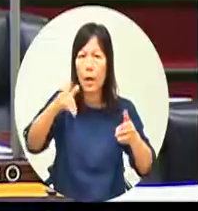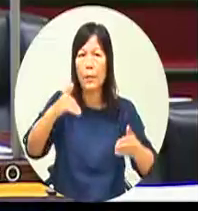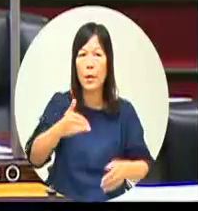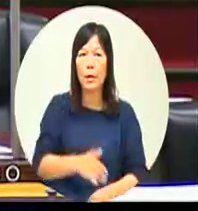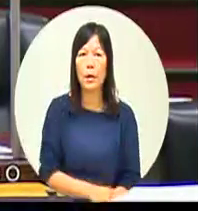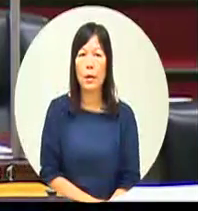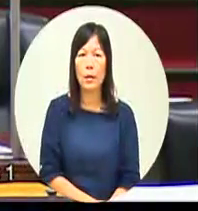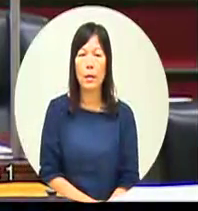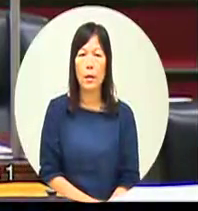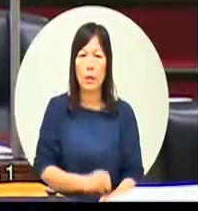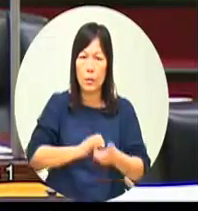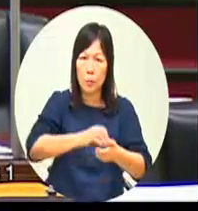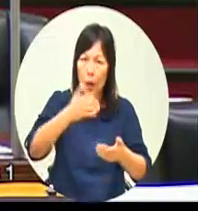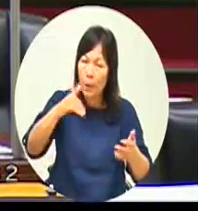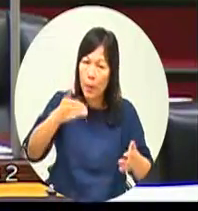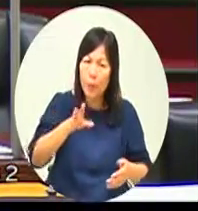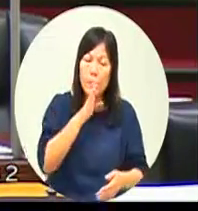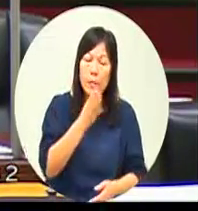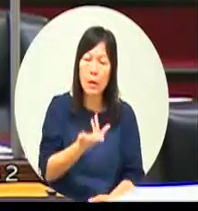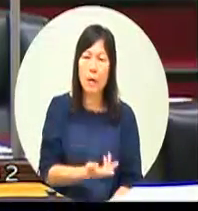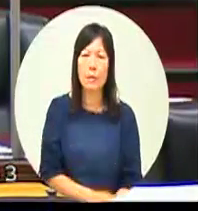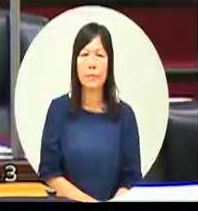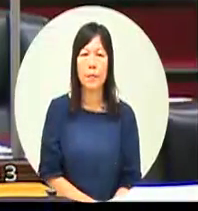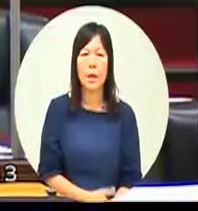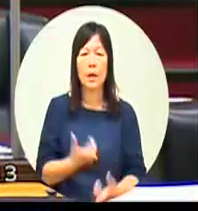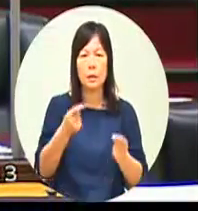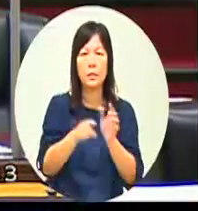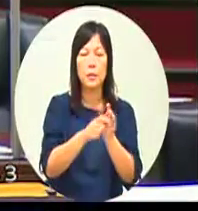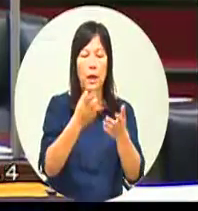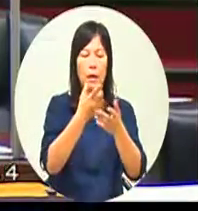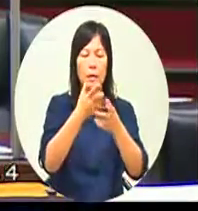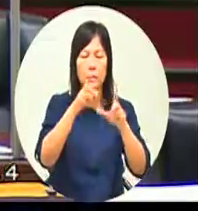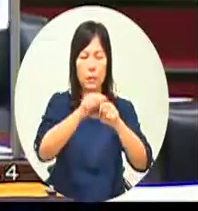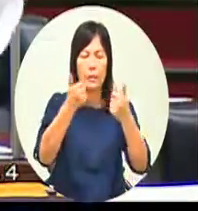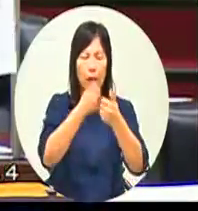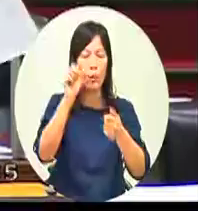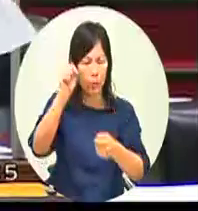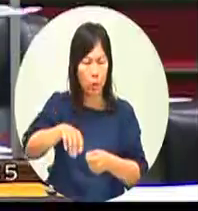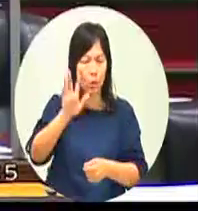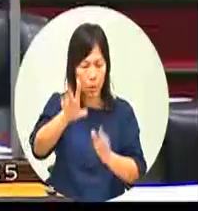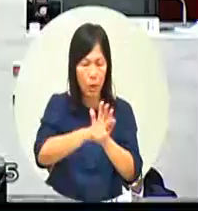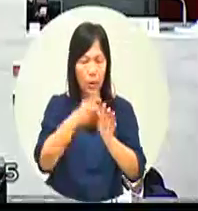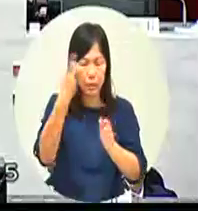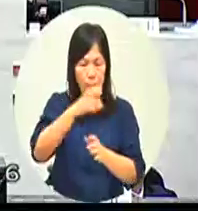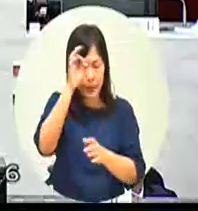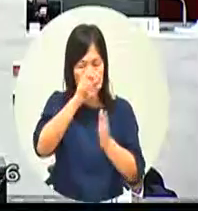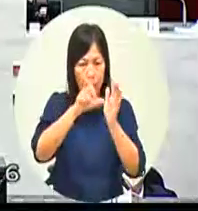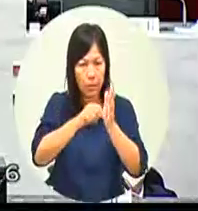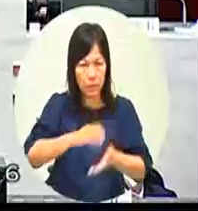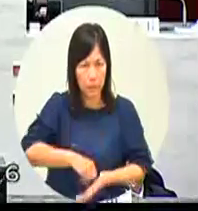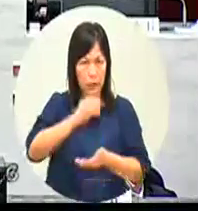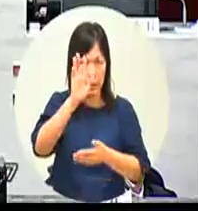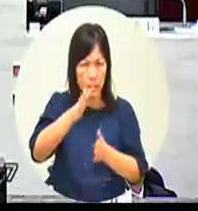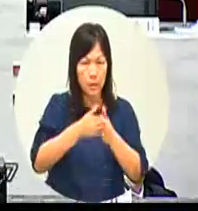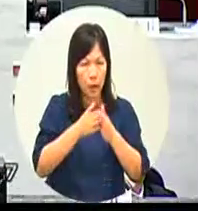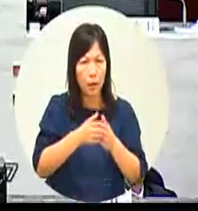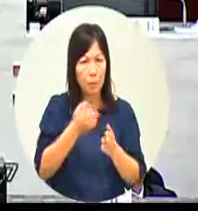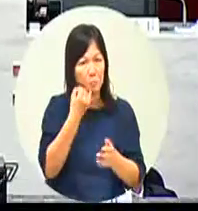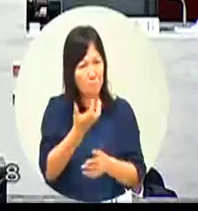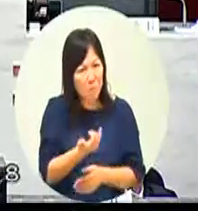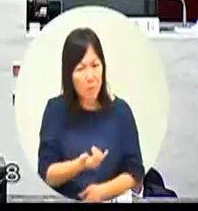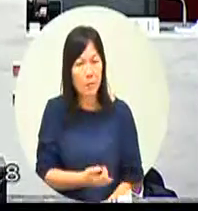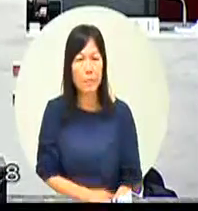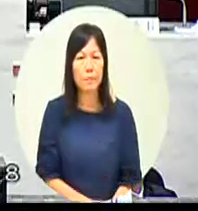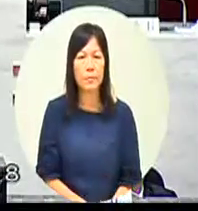没有定题？应该还没嘛， 还没定题目，但是也是要经过大会的同意，所以你找一个时间来提案好不好？ 因